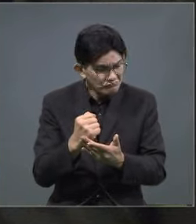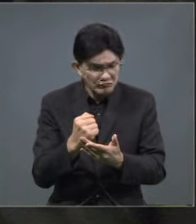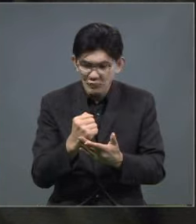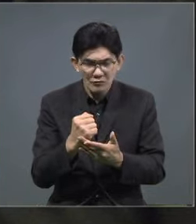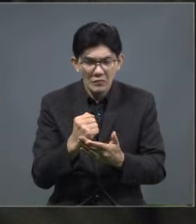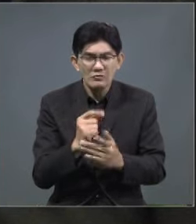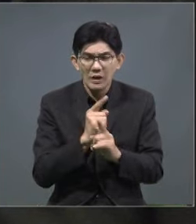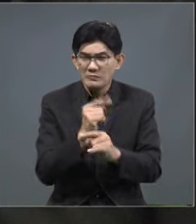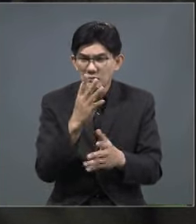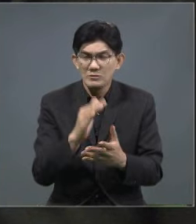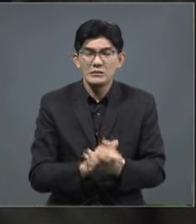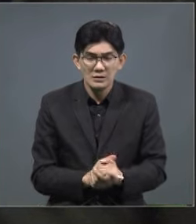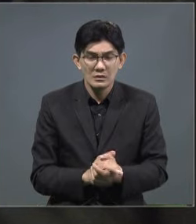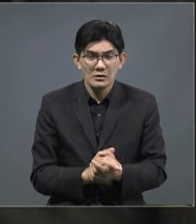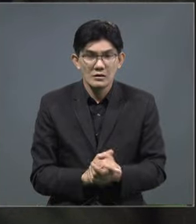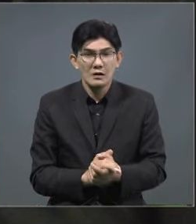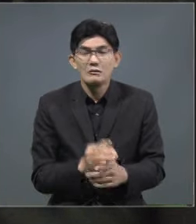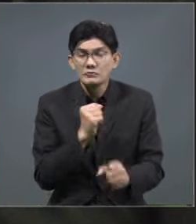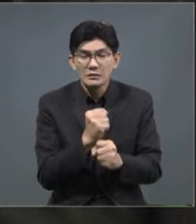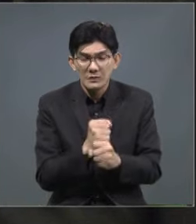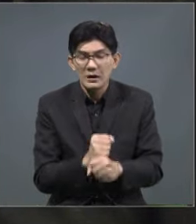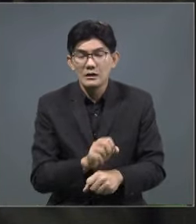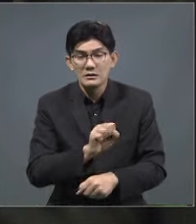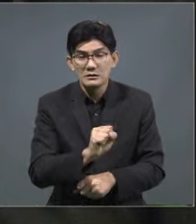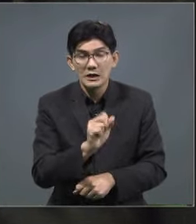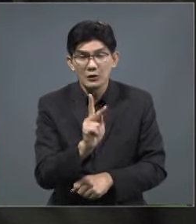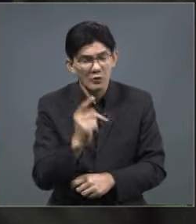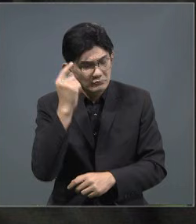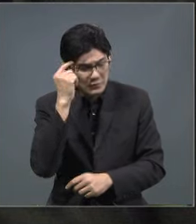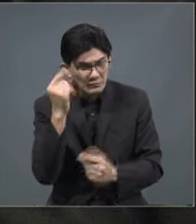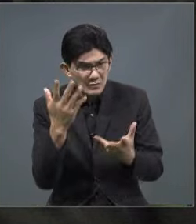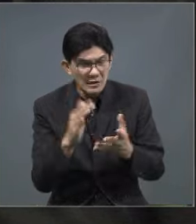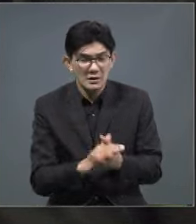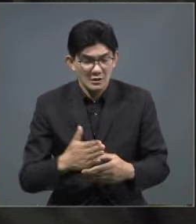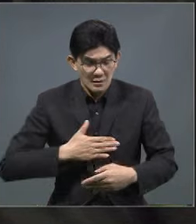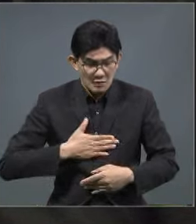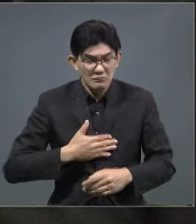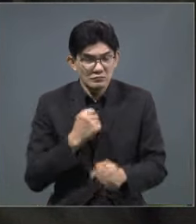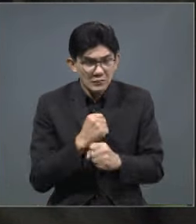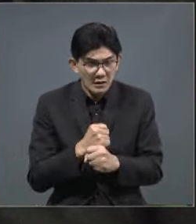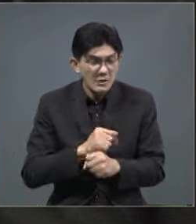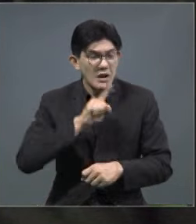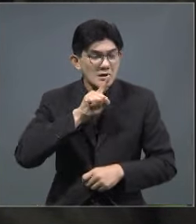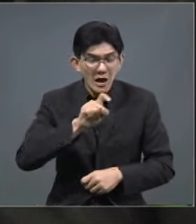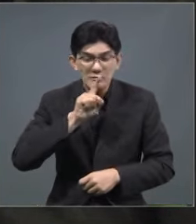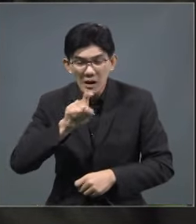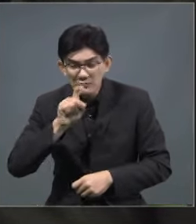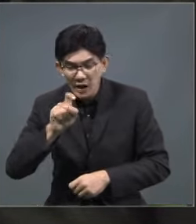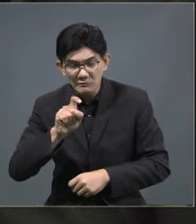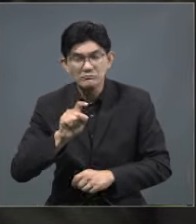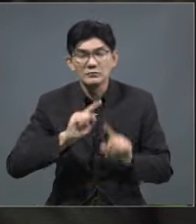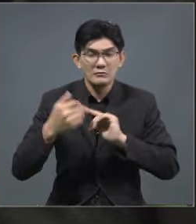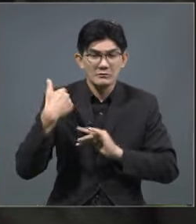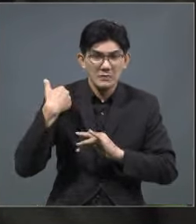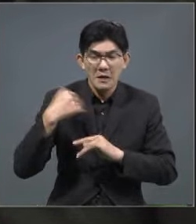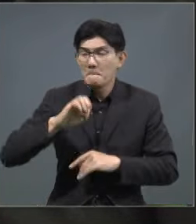ดมการสหกรณ์ต่อการดำเนินงานสหกรณ์แล้วทั้งที่เราทำประชาพิจารณ์และให้ความเห็นไปหลายร